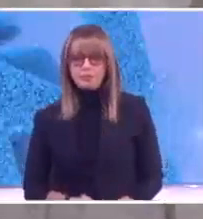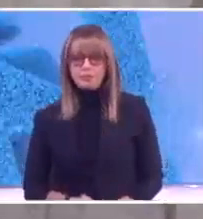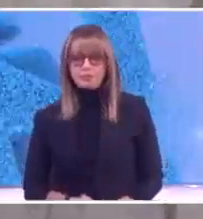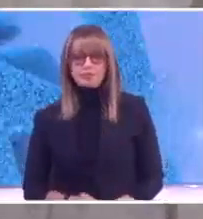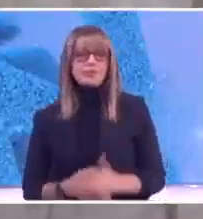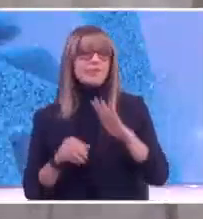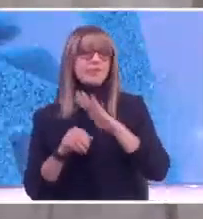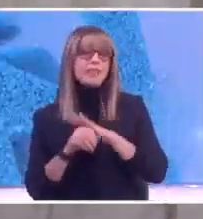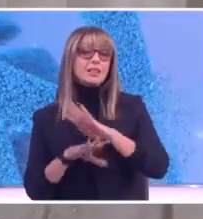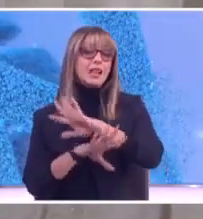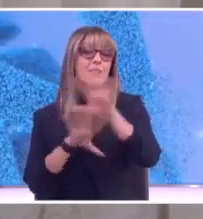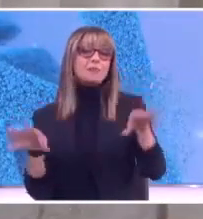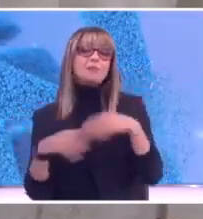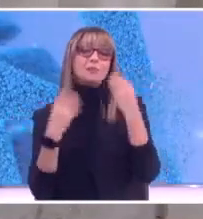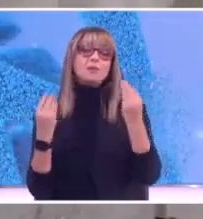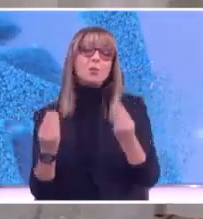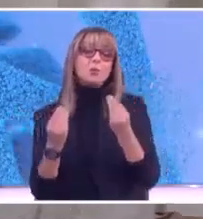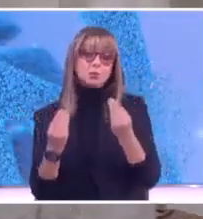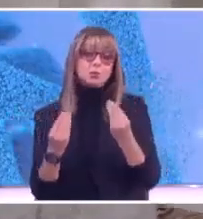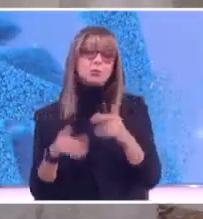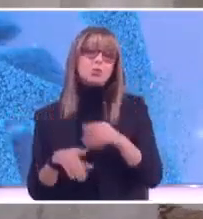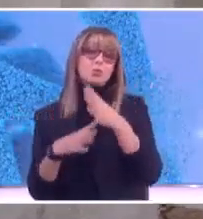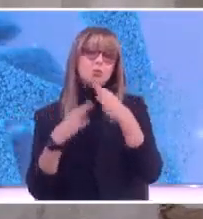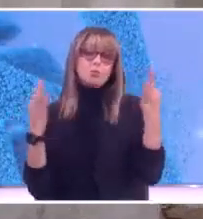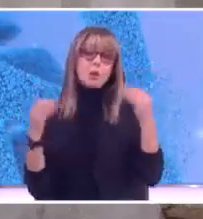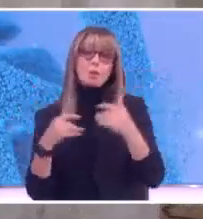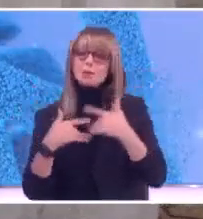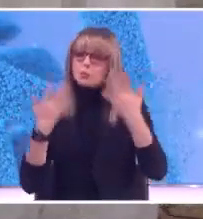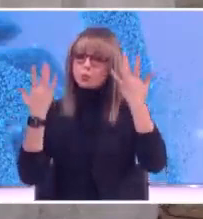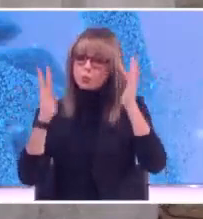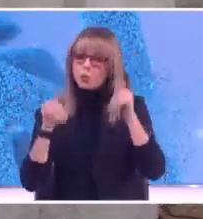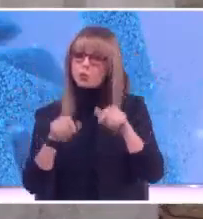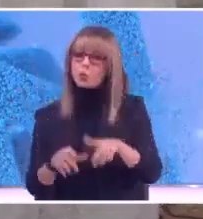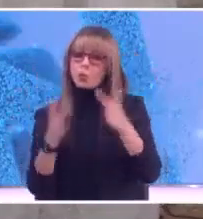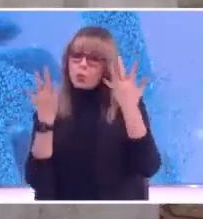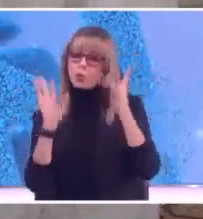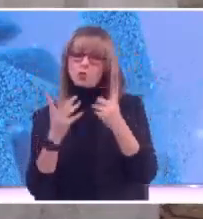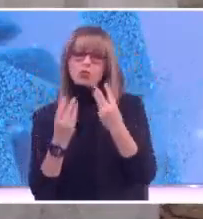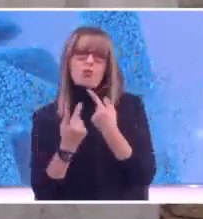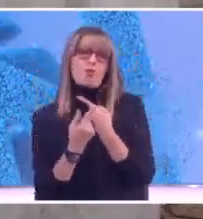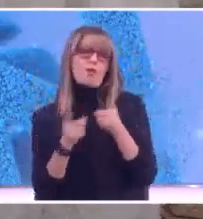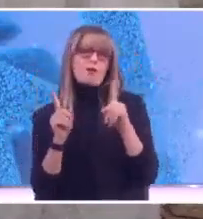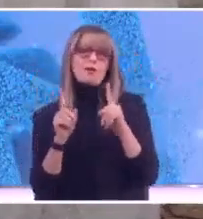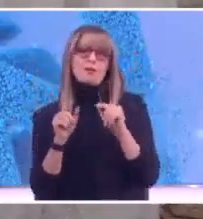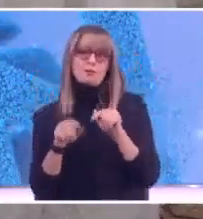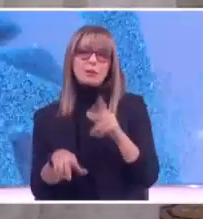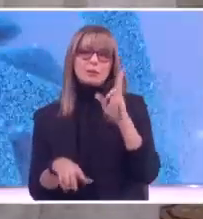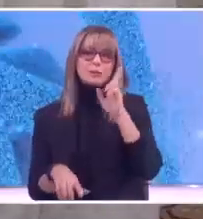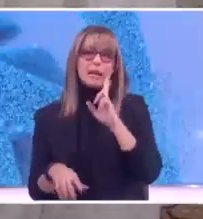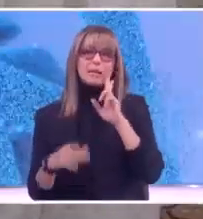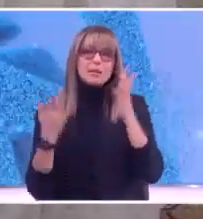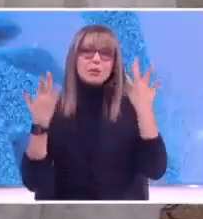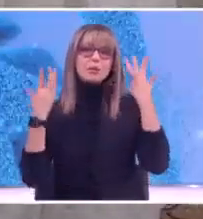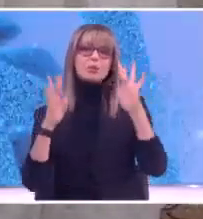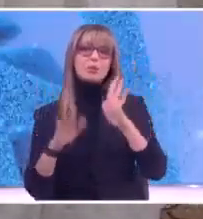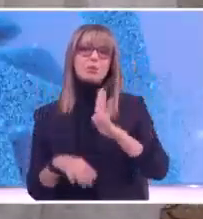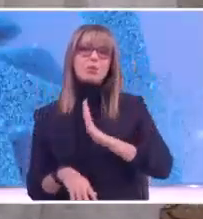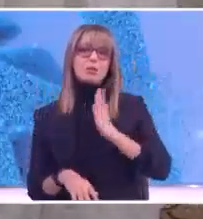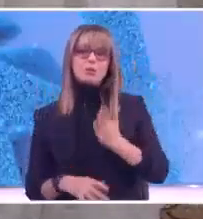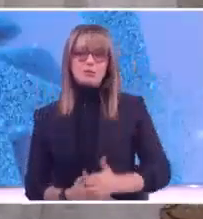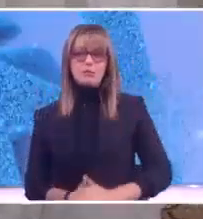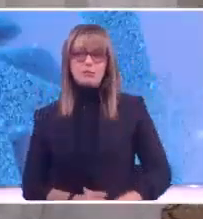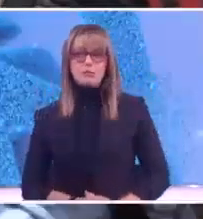Her şey çok güzel. Burada mutluyum. Bizim kültürümüzle buranın kültürü çok farklı. Burası zengin bir kültüre sahip.